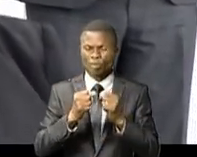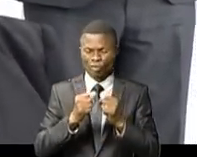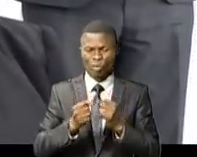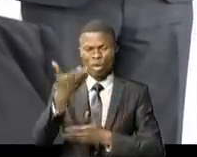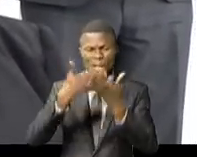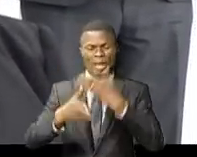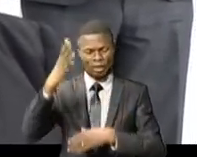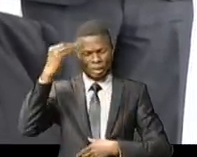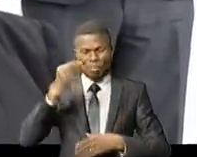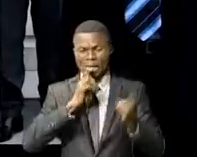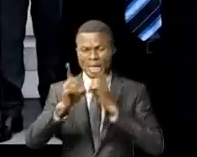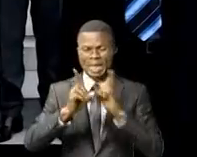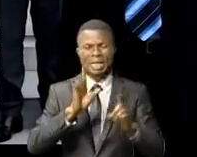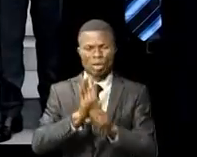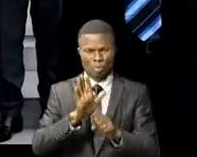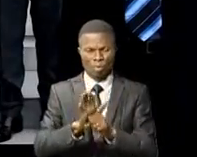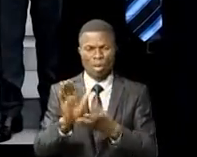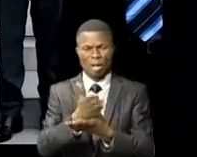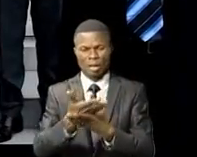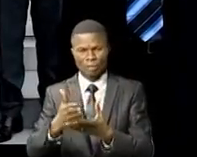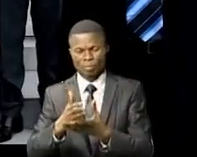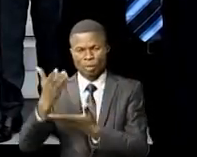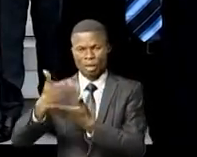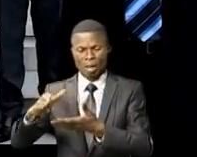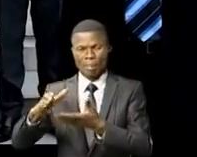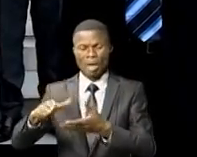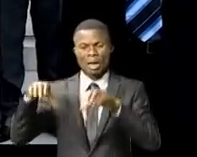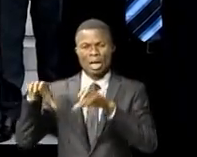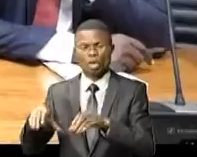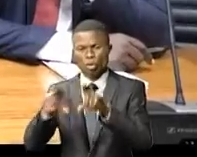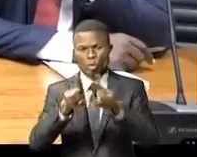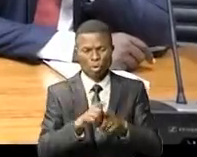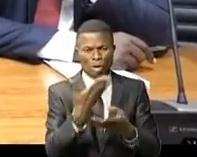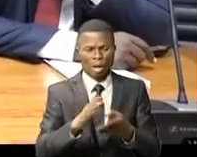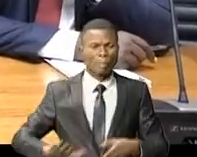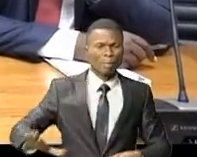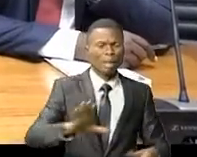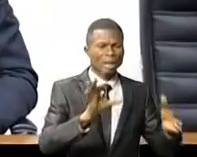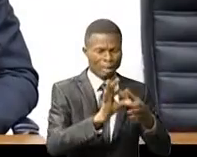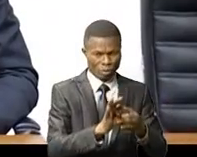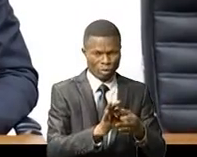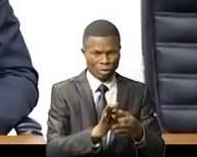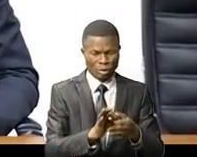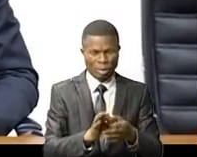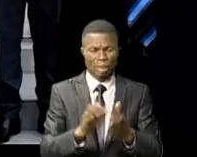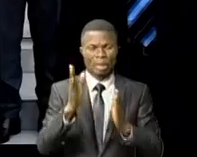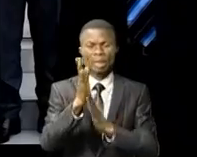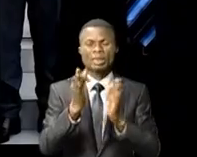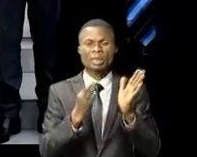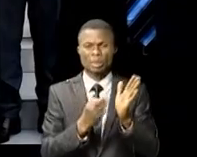et de vrais dialogues entre la partie gouvernementale et la partie onusienne. Il y a